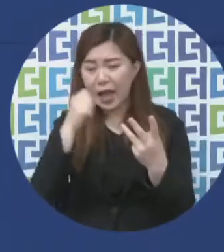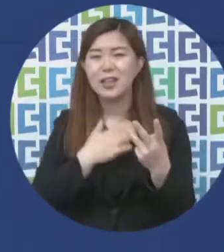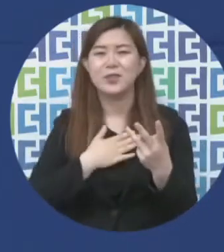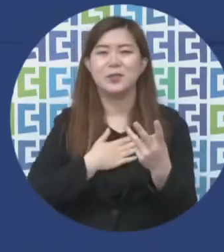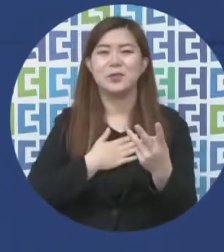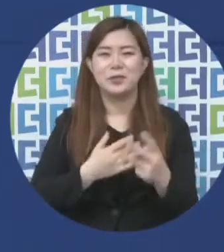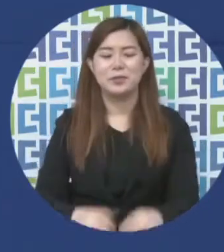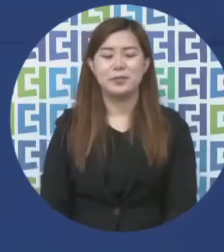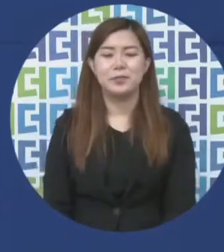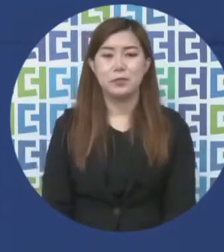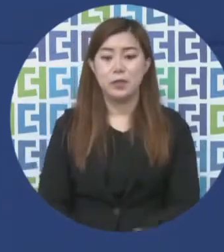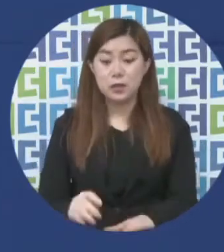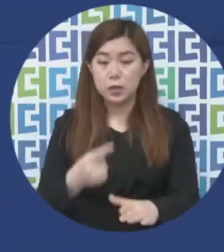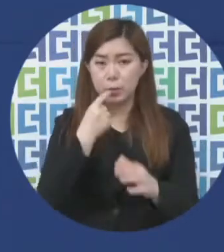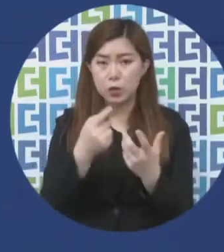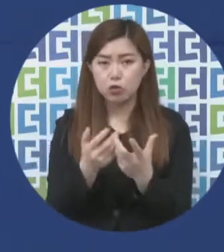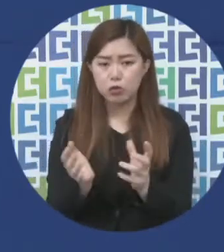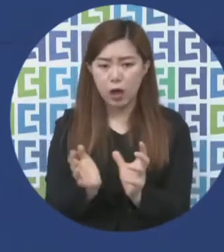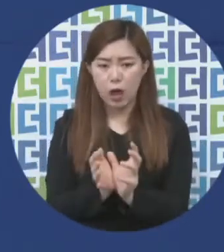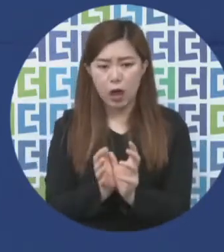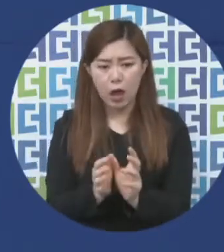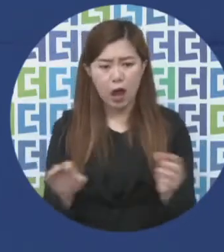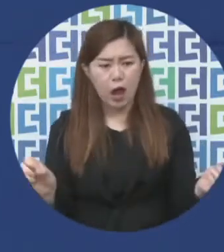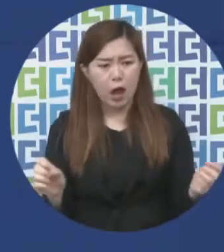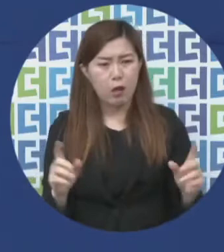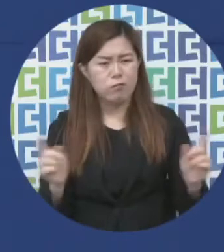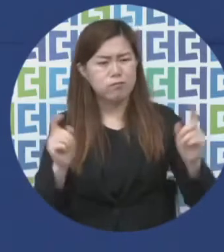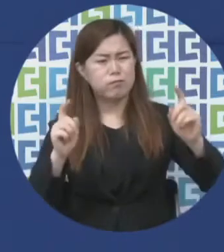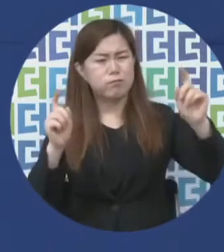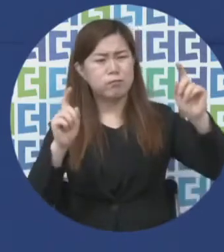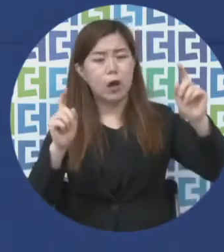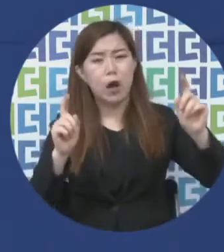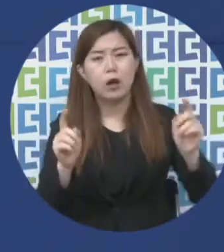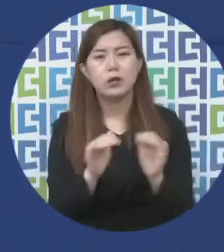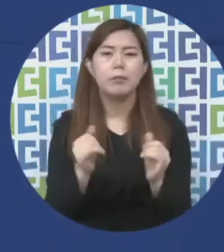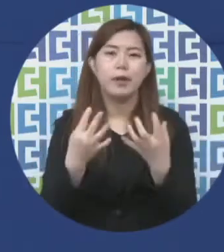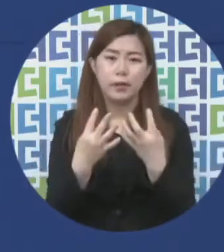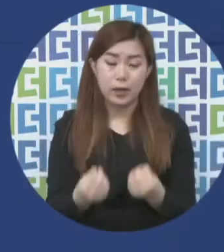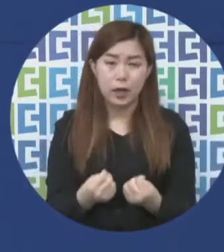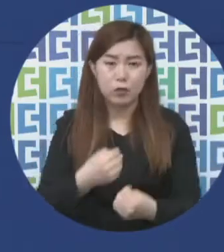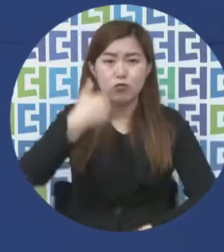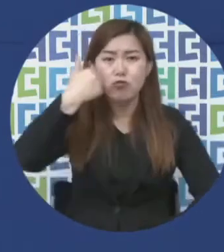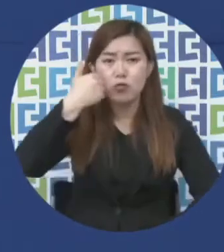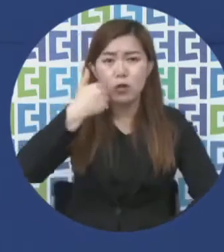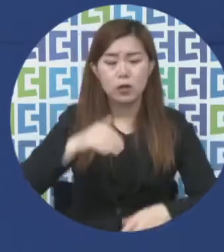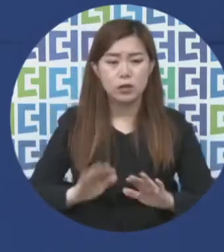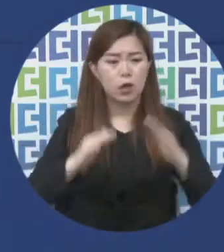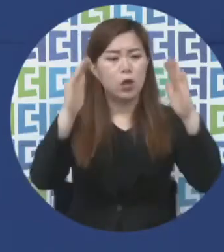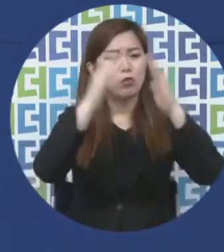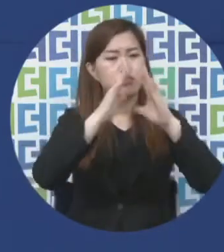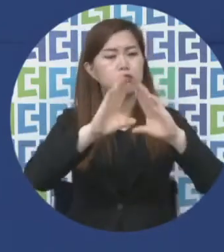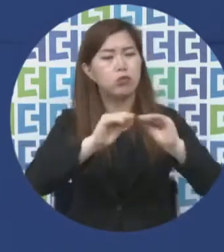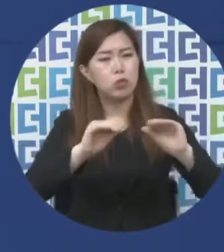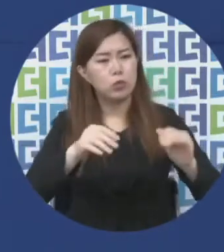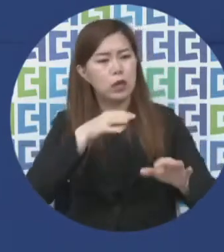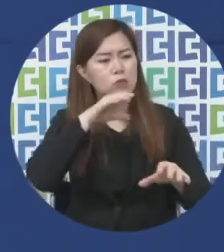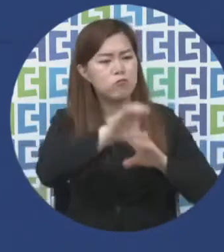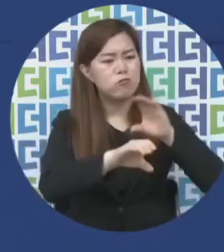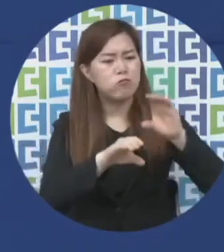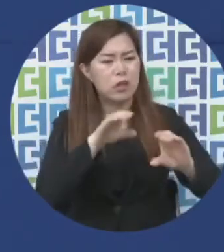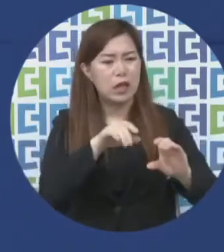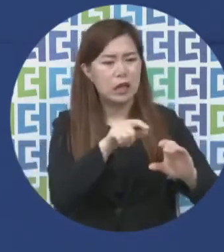지금 민주당은 싸워야 할 대상이 너무도 많습니다. 서민 주거 안정 가로막는 부동산 투기